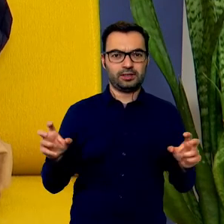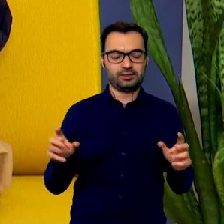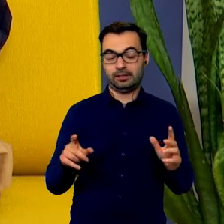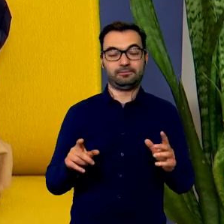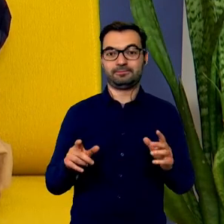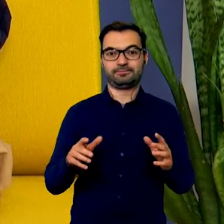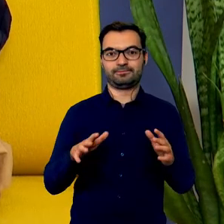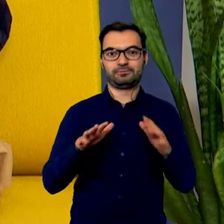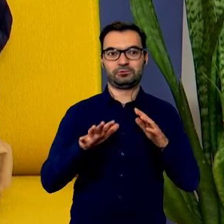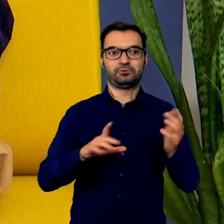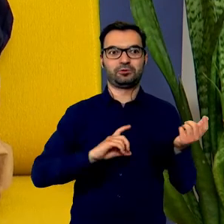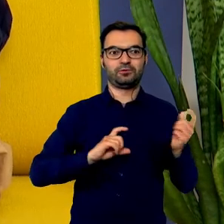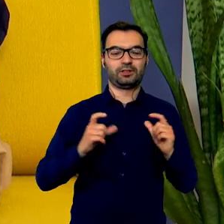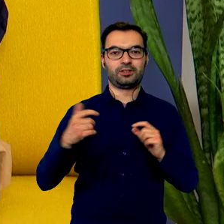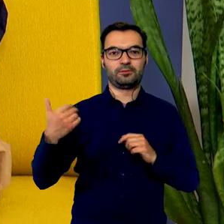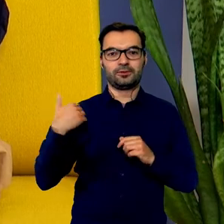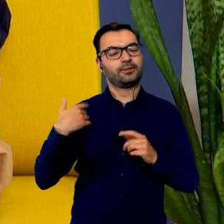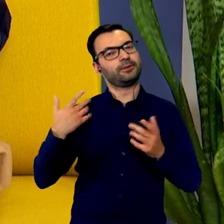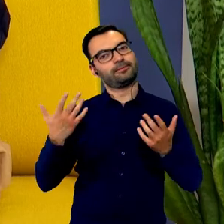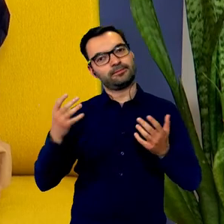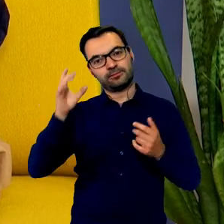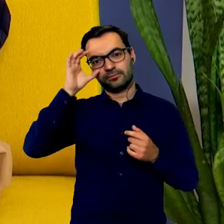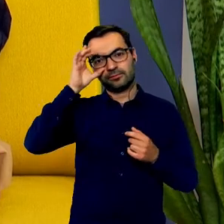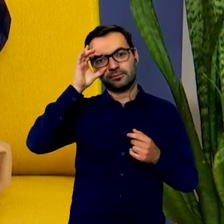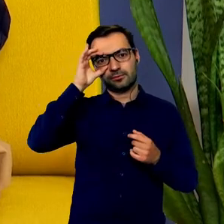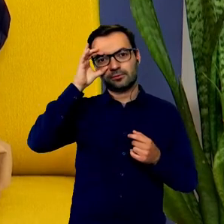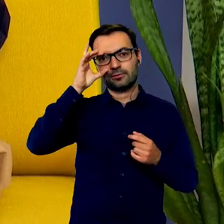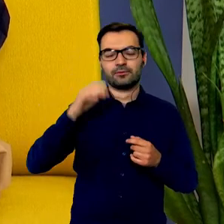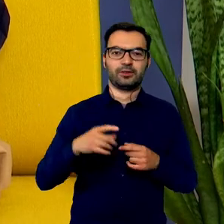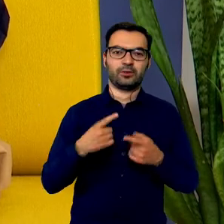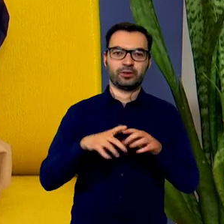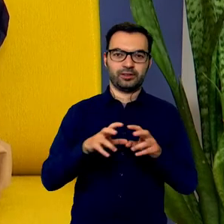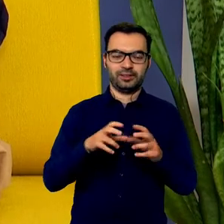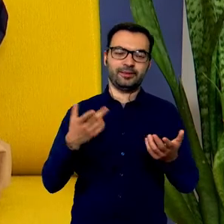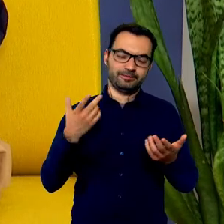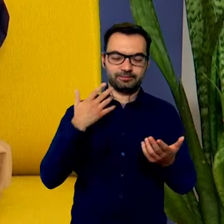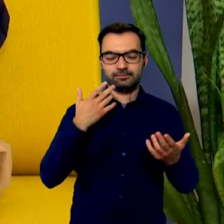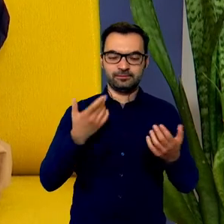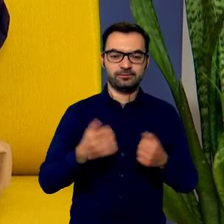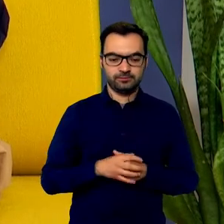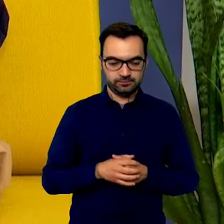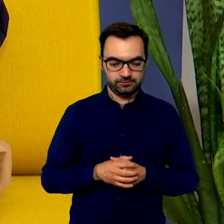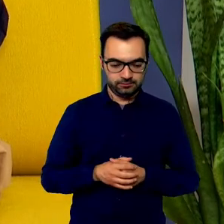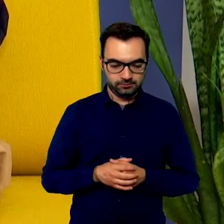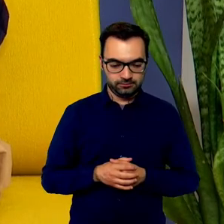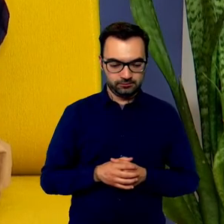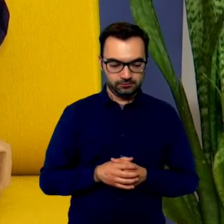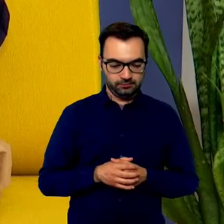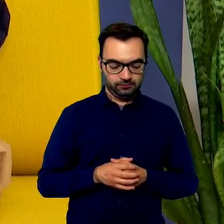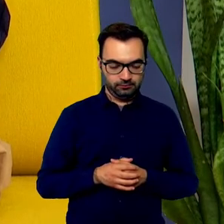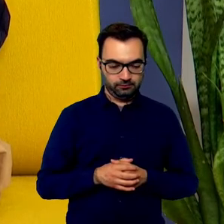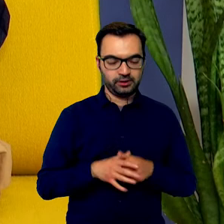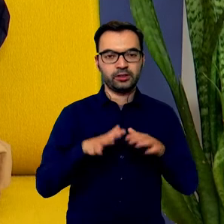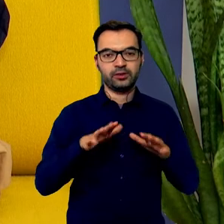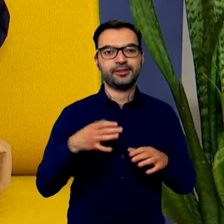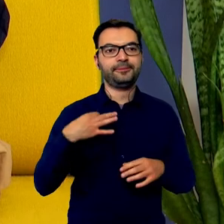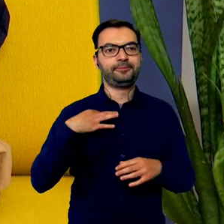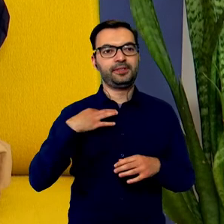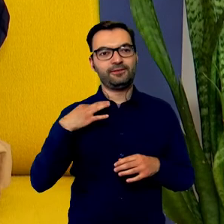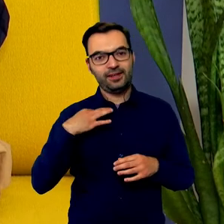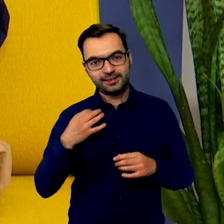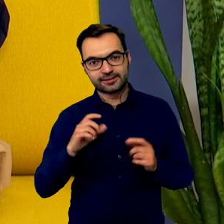się bardzo dużo wydarzyć lub też inaczej. Właściwie pojęcie krótkiego czasu jest względne. Bardzo wiele i